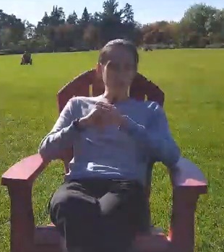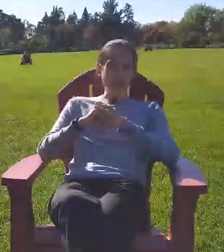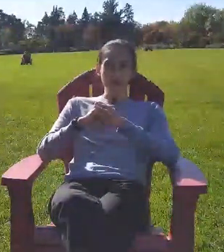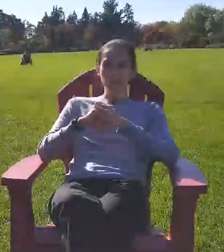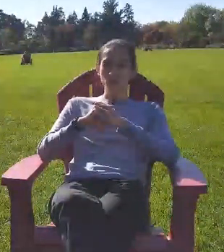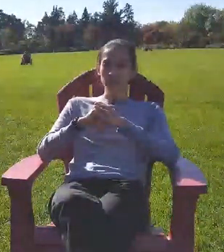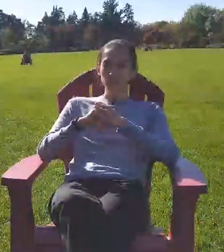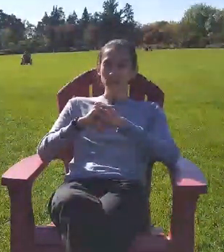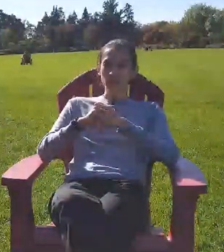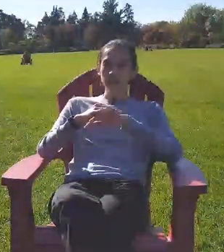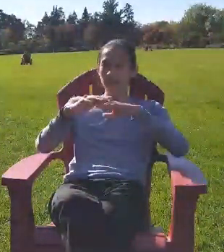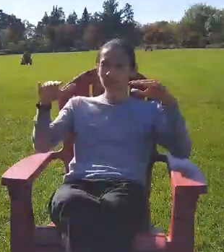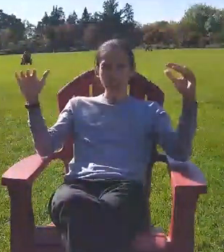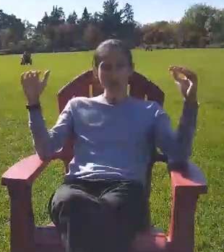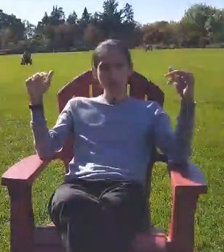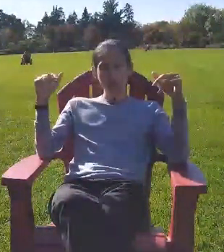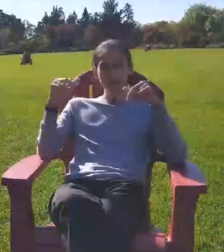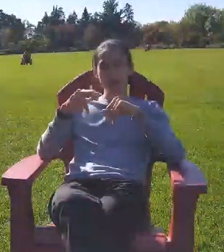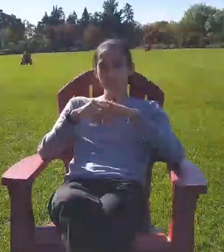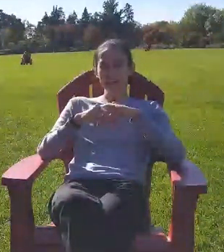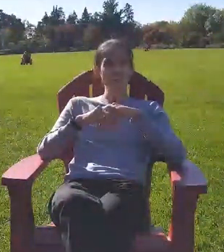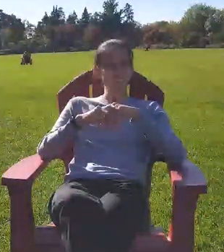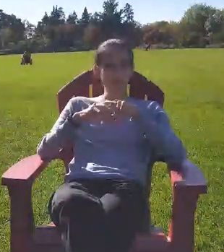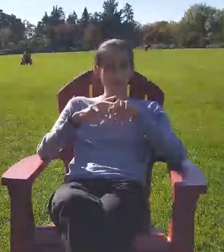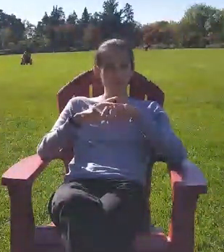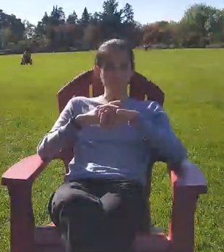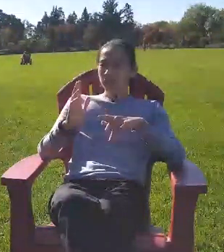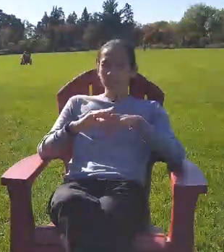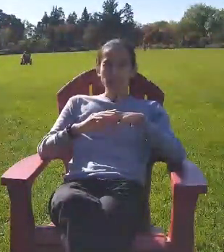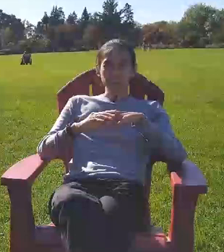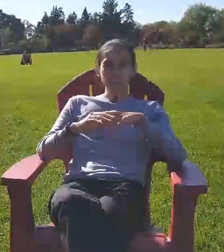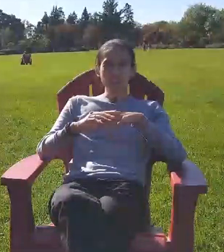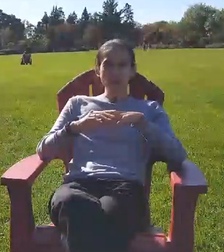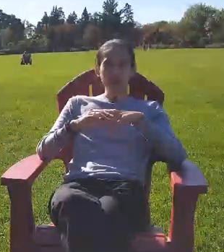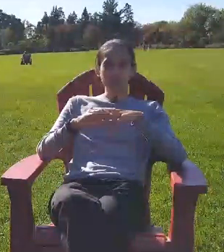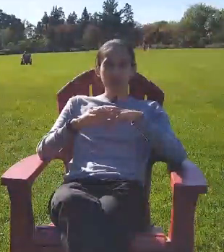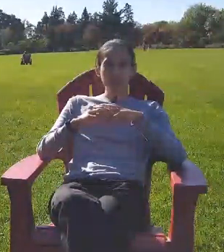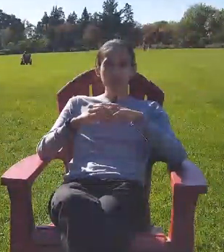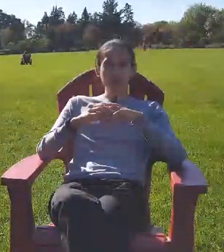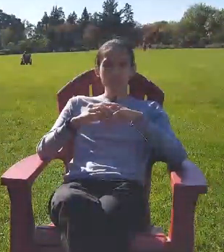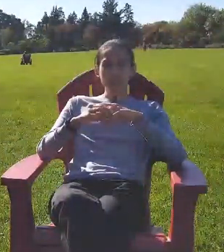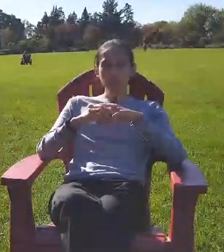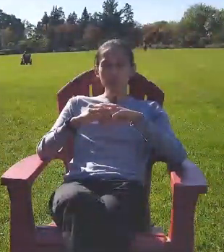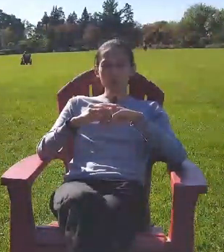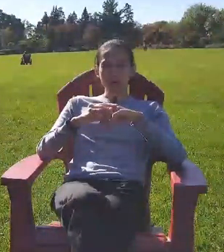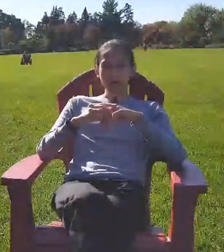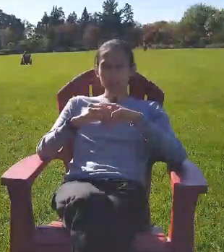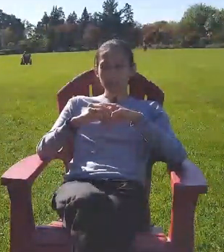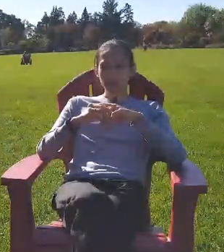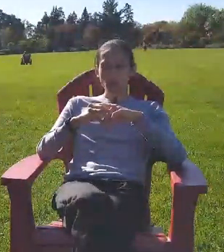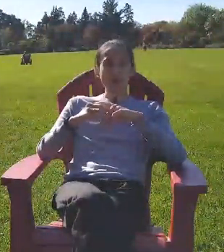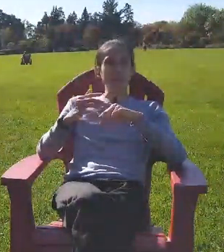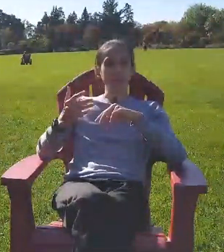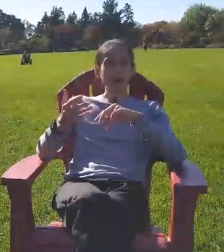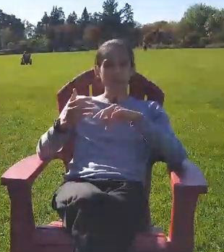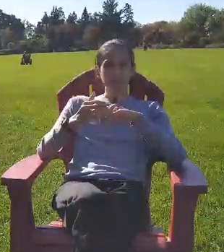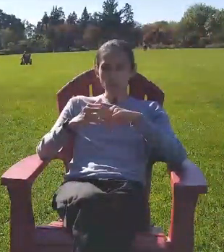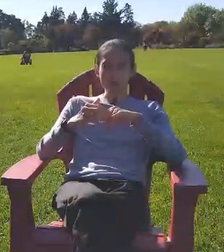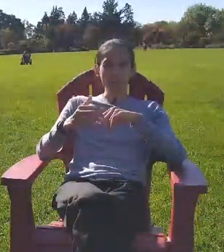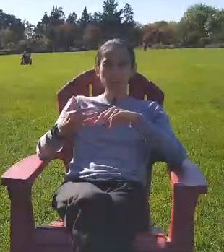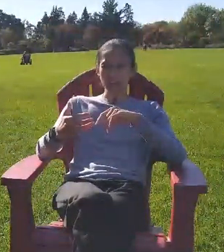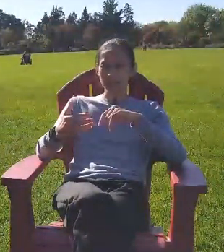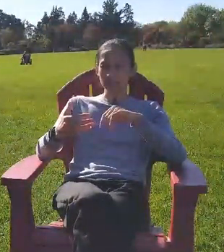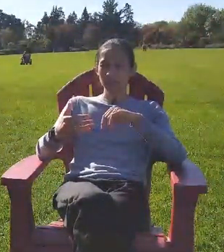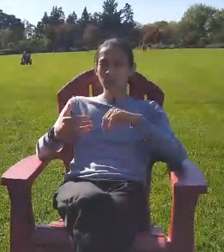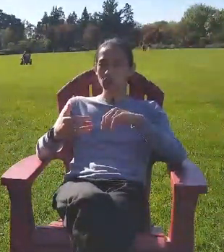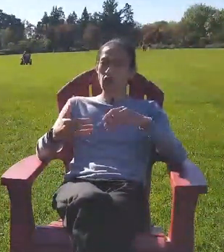bagi sebagian orang suara tepuk tangan yang riuh itu sangat sensitif strategi berikutnya itu adalah menggunakan ruang tenang